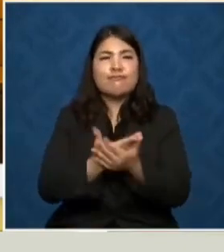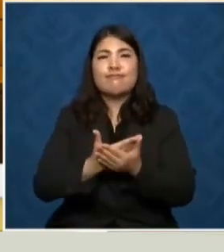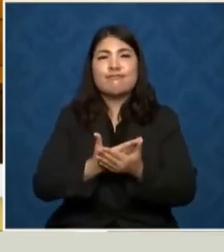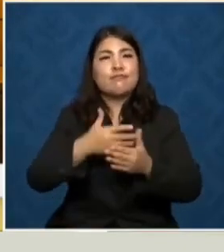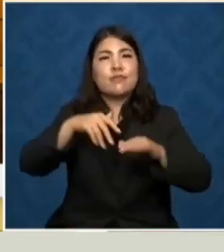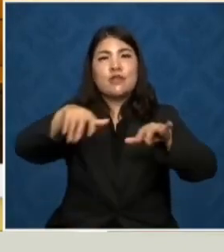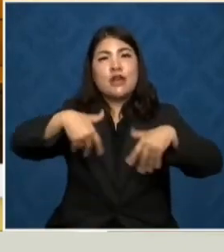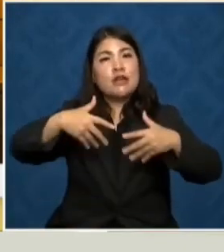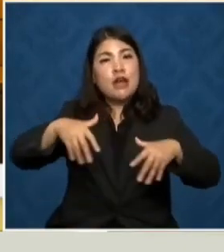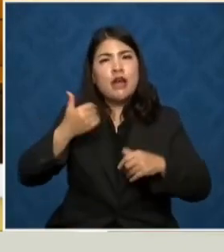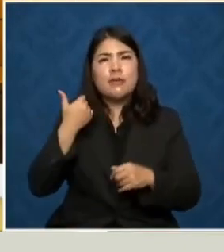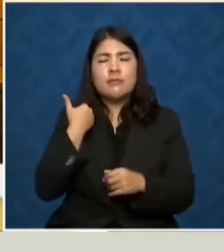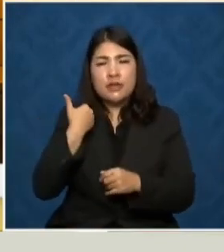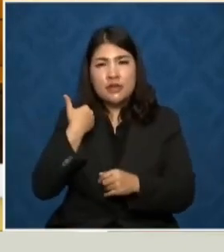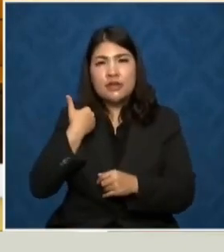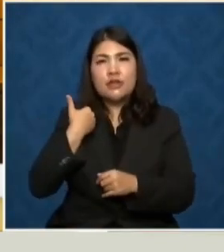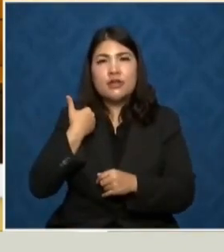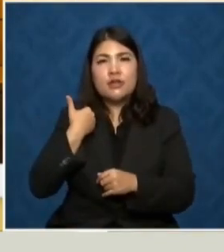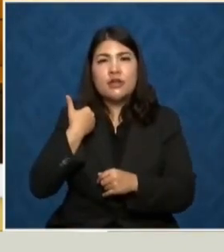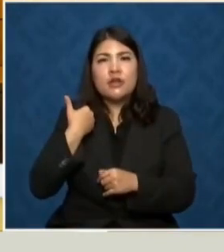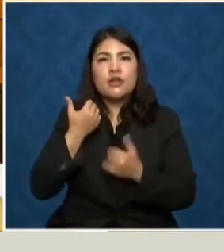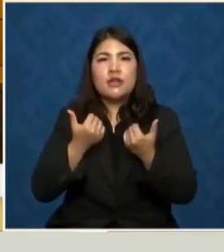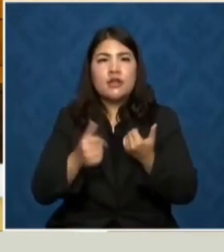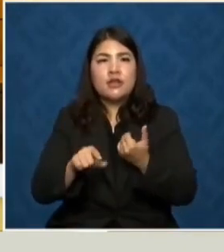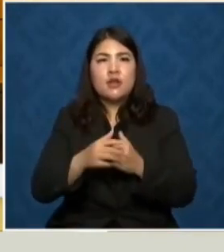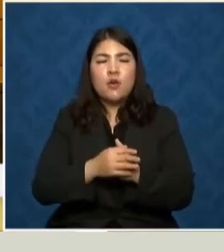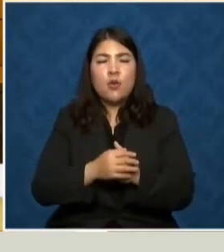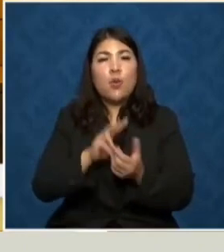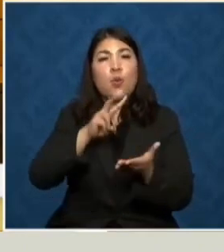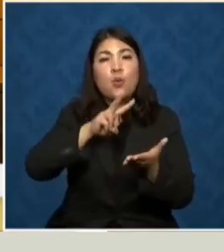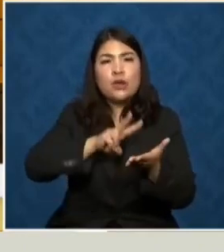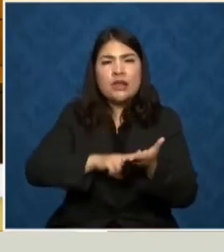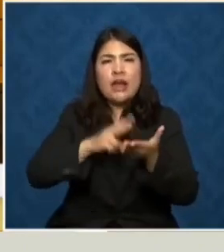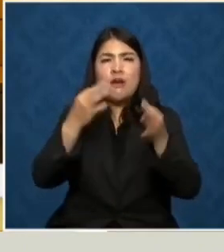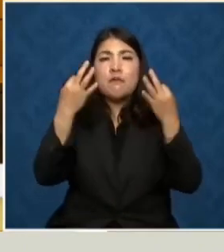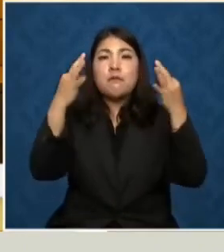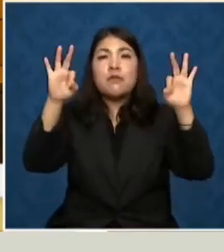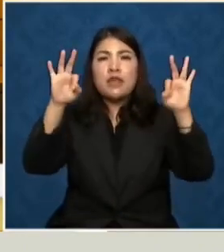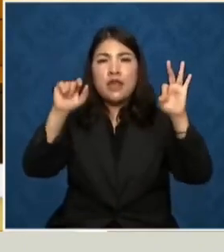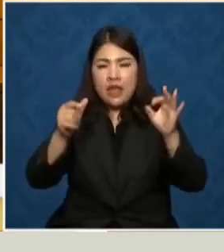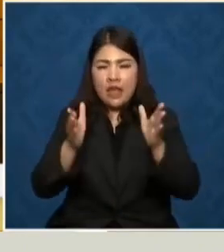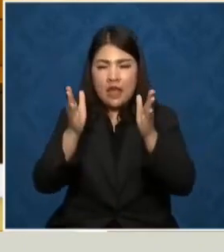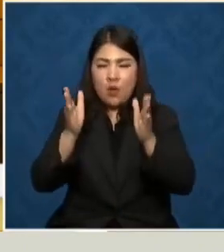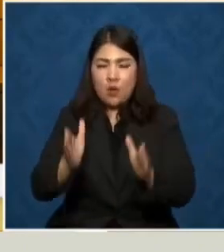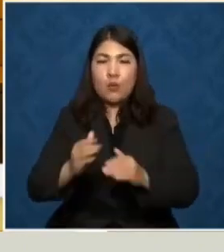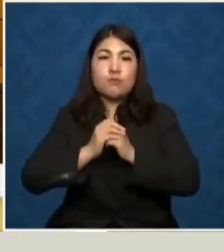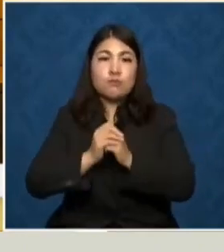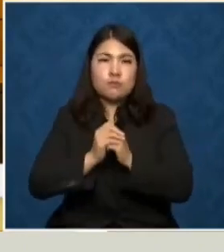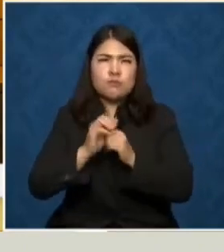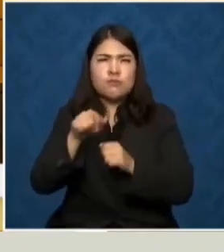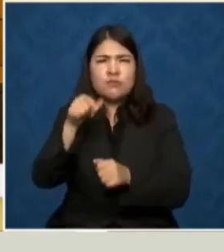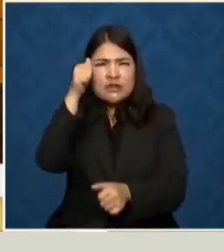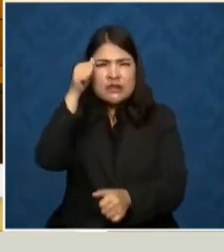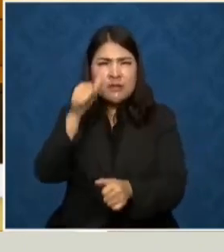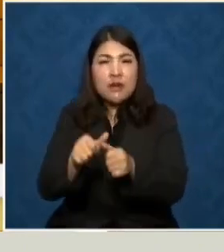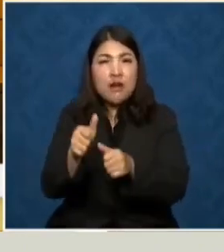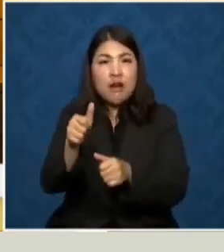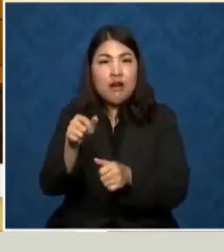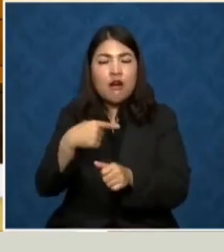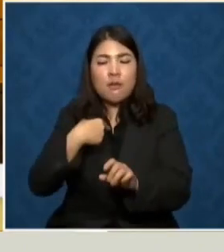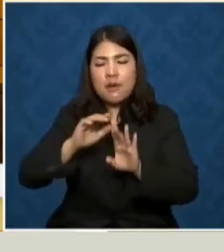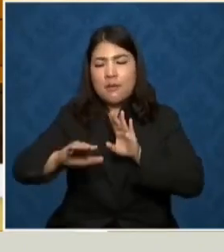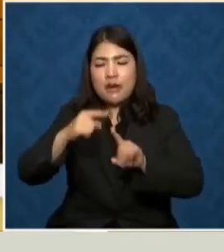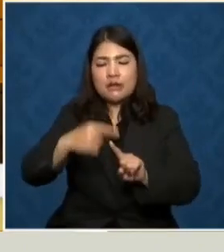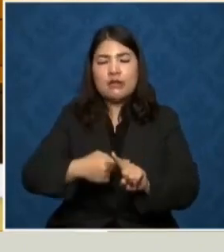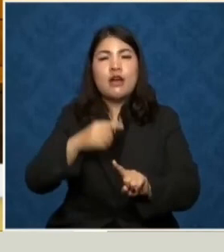ทำอีกหลายอย่างไม่ว่าจะเป็นเรื่องของวีซ่าฟรีของประชาชนคนจีนนะครับซึ่งถ้าเกิดท่านจำได้เดือนกันย